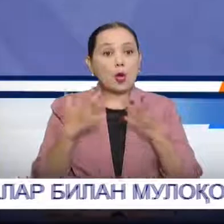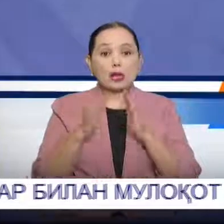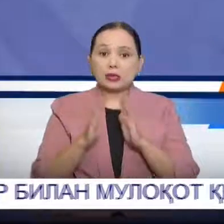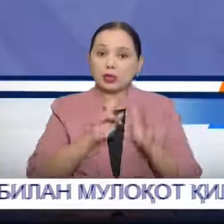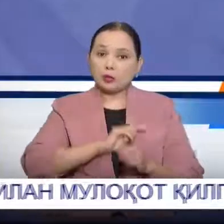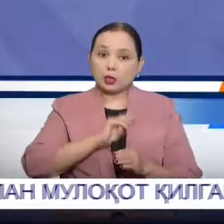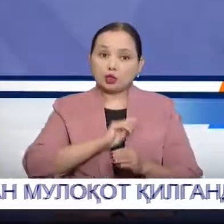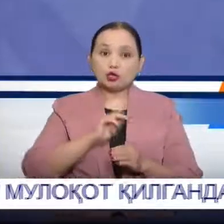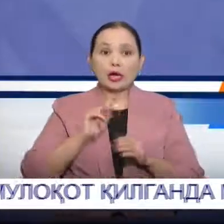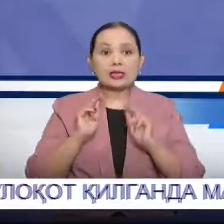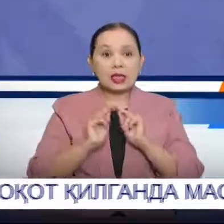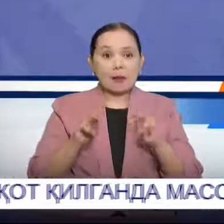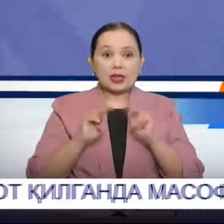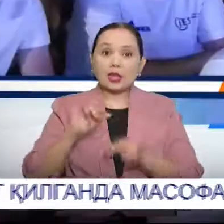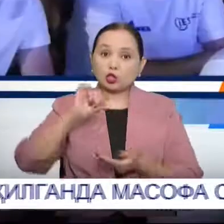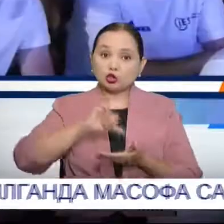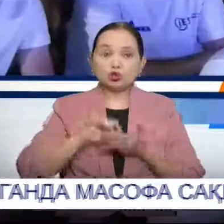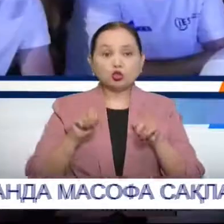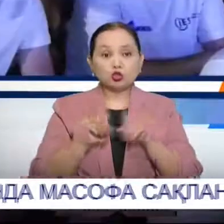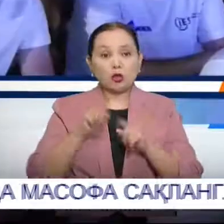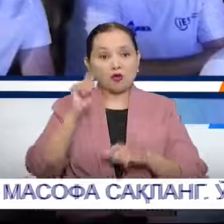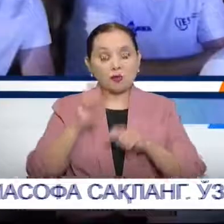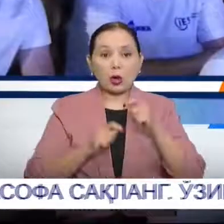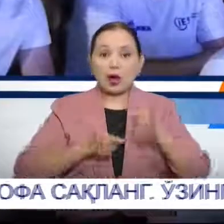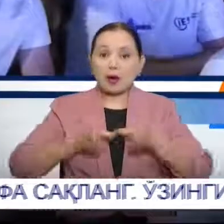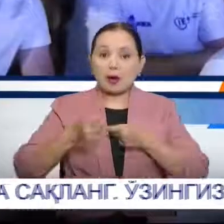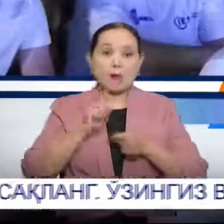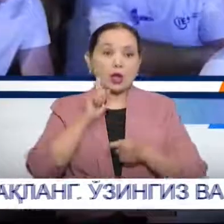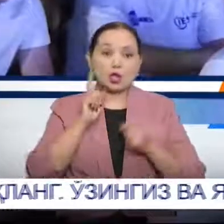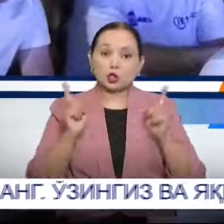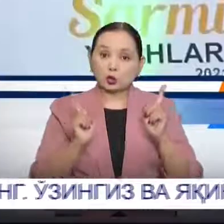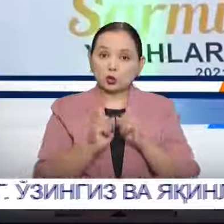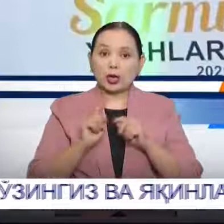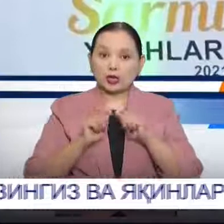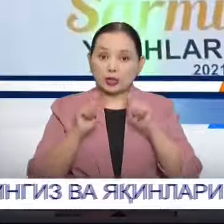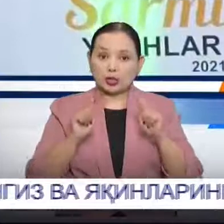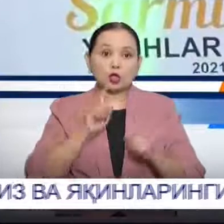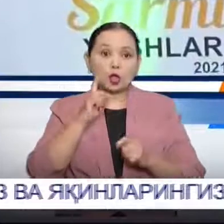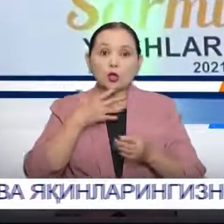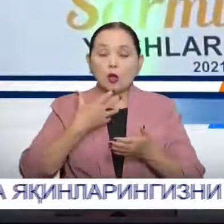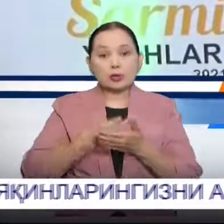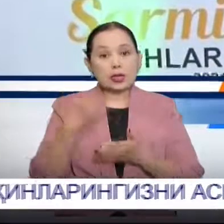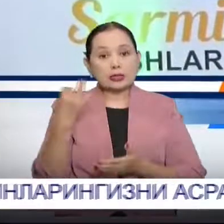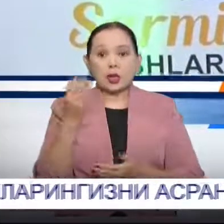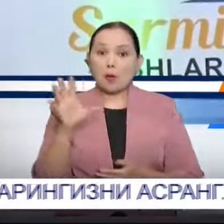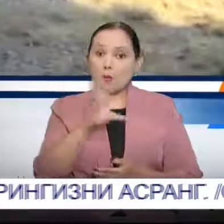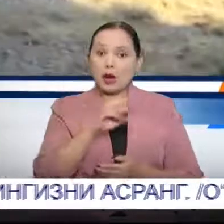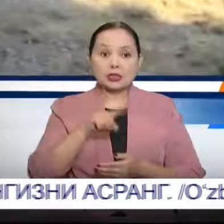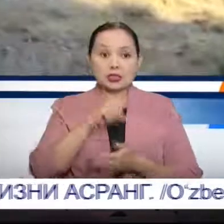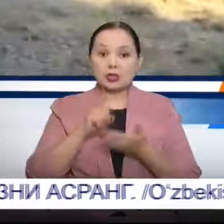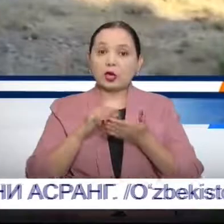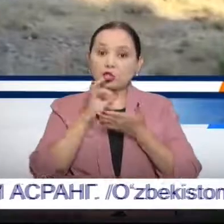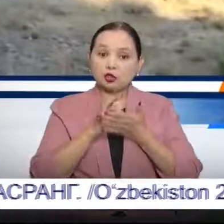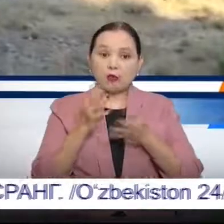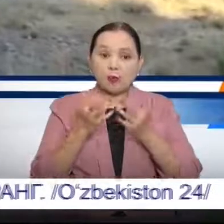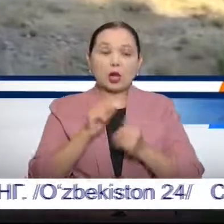bo'yicha treninglarda ishtirok etishdi. Shuningdek, forumda rahbar va yoshlar uchrashuvi ham tashkil etildi. Unda yoshlar o'zlarini qiziqtirgan barcha savollarga javob oldilar.